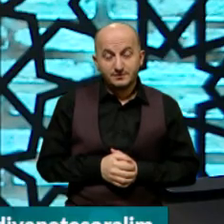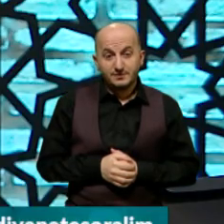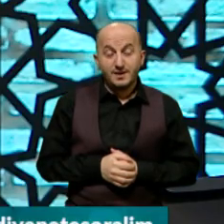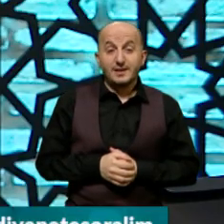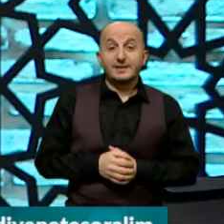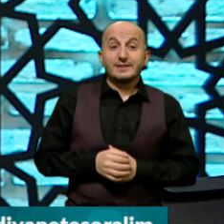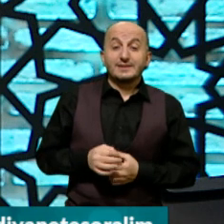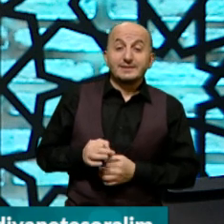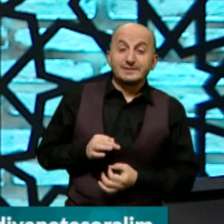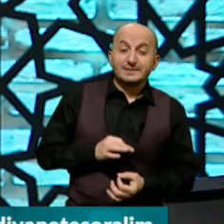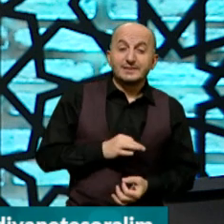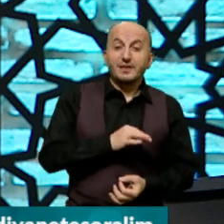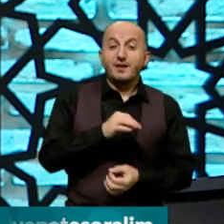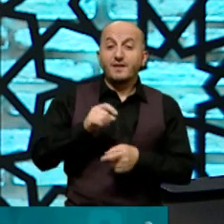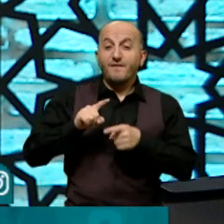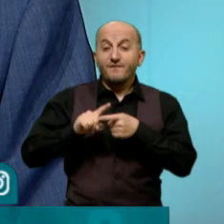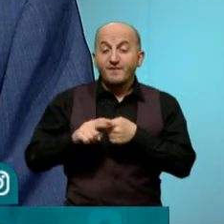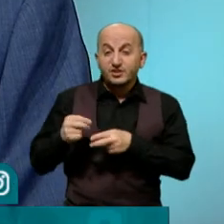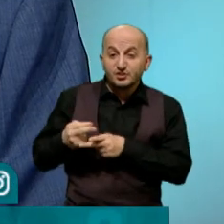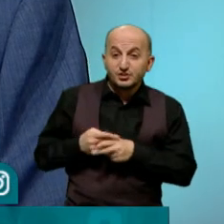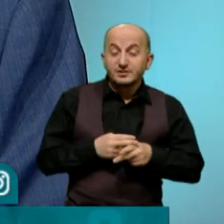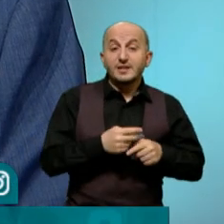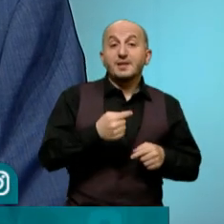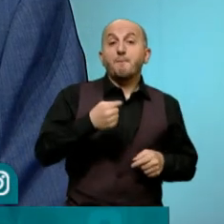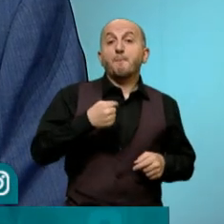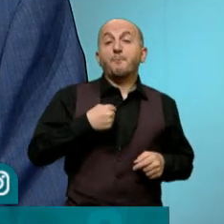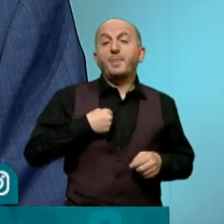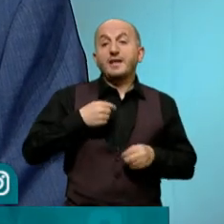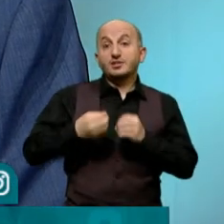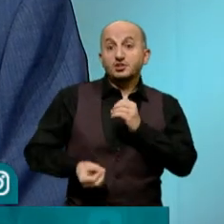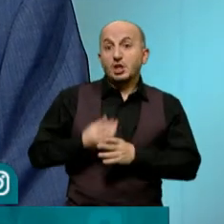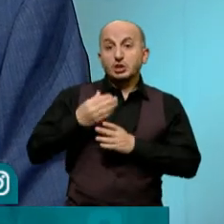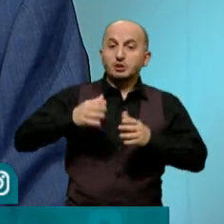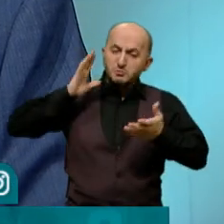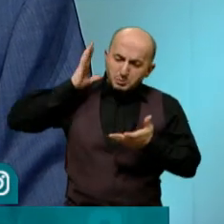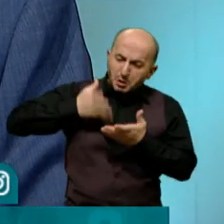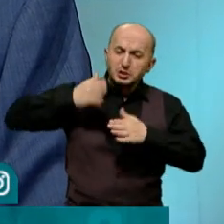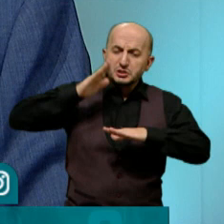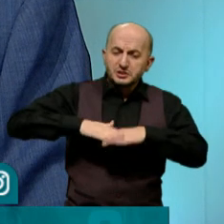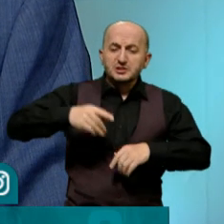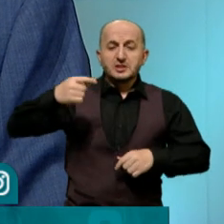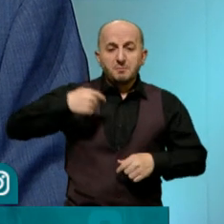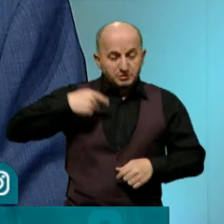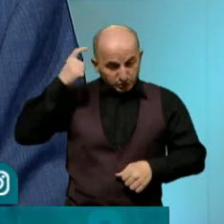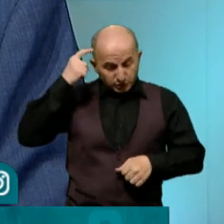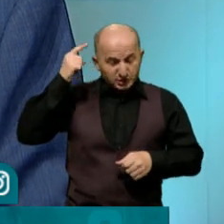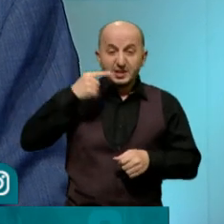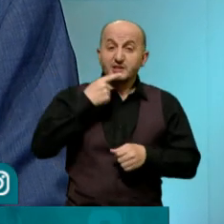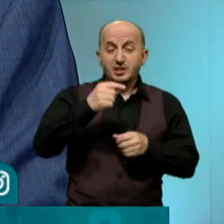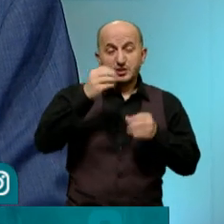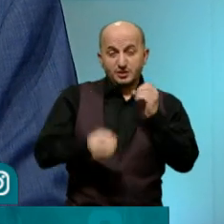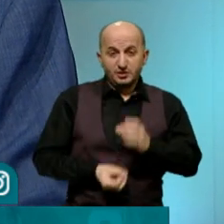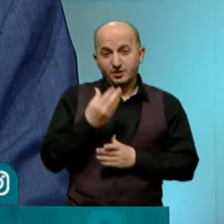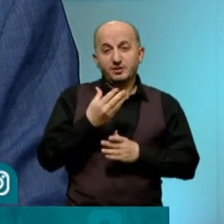ki insanları ve cinleri ben yarattım. İbadet etsinler. Beni tanısınlar diye yarattım. Bakın